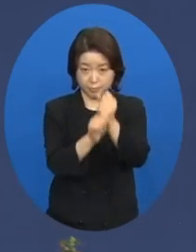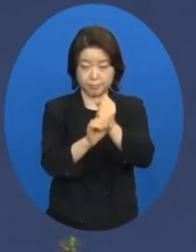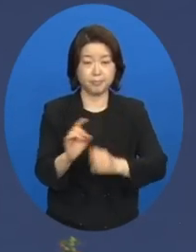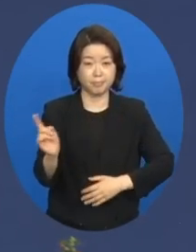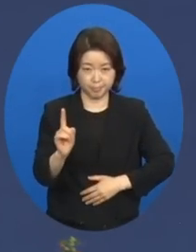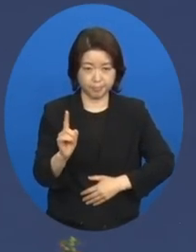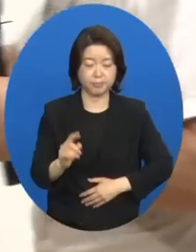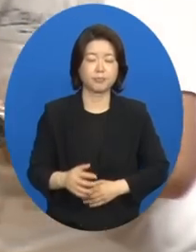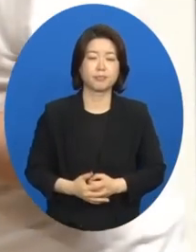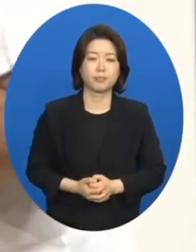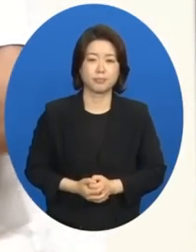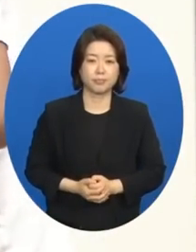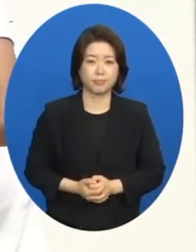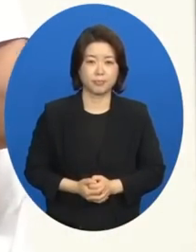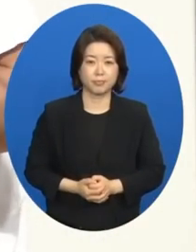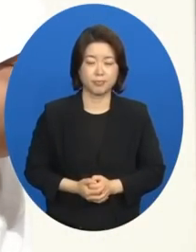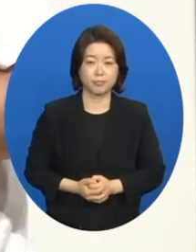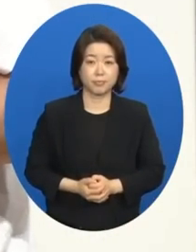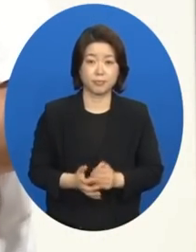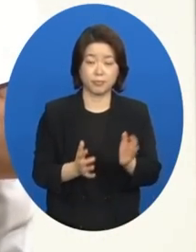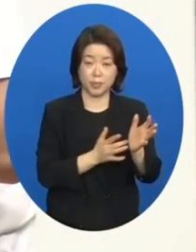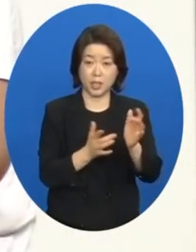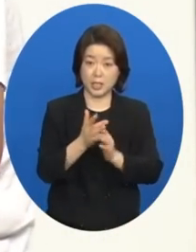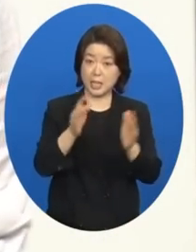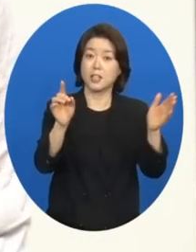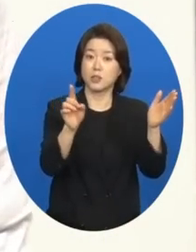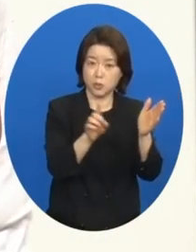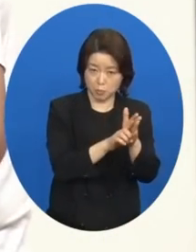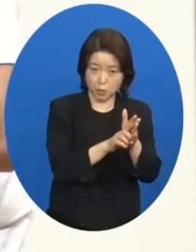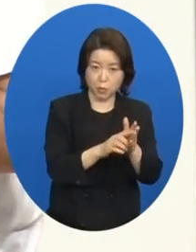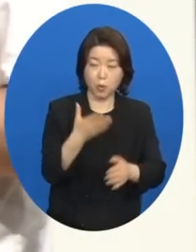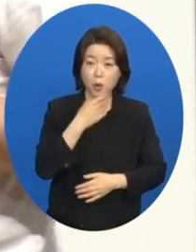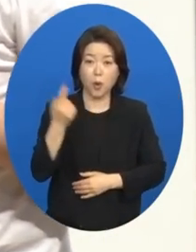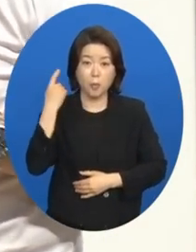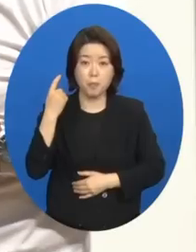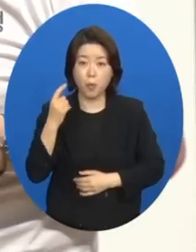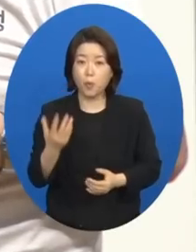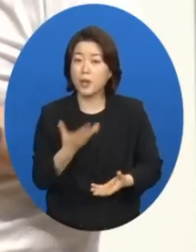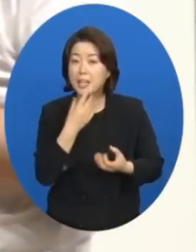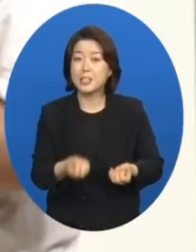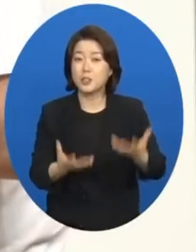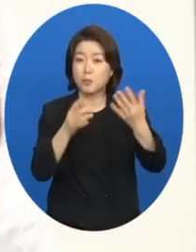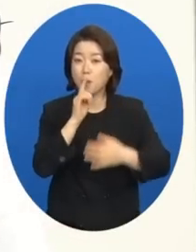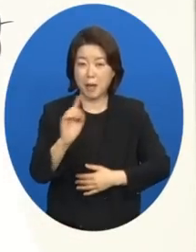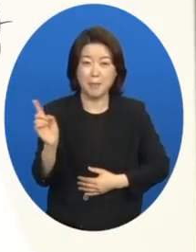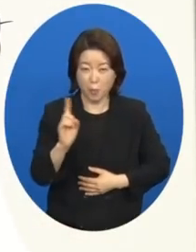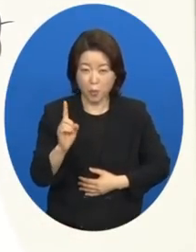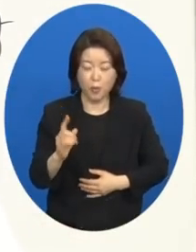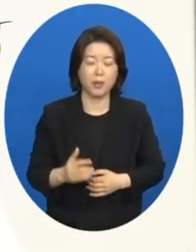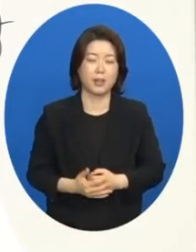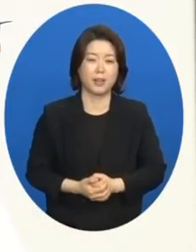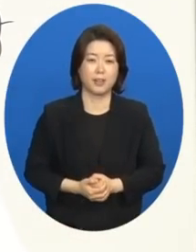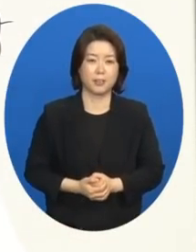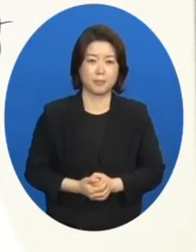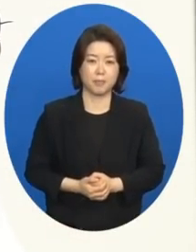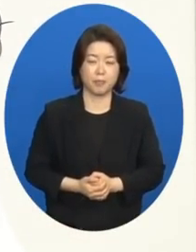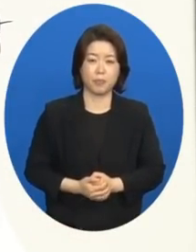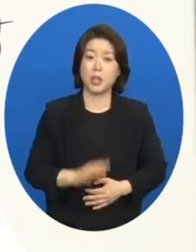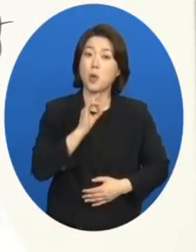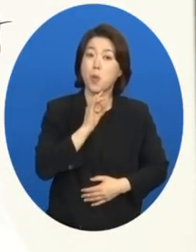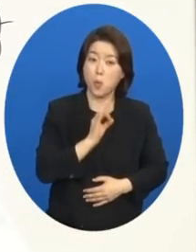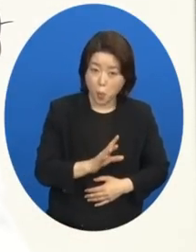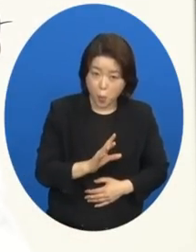얘기를 종합하자면, 자, 예수를 믿고 복음 안에 축복을 받았다는 말은 무슨 말이냐?